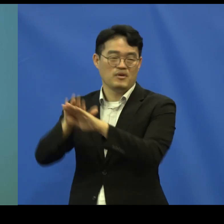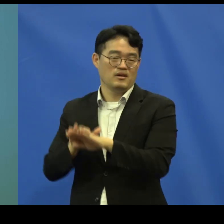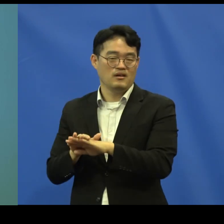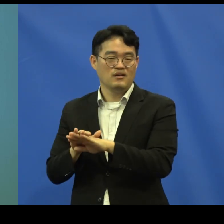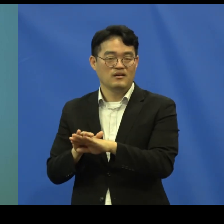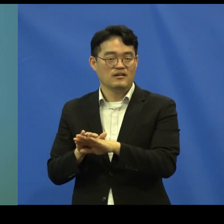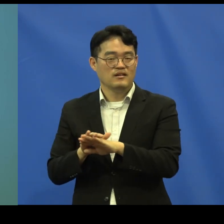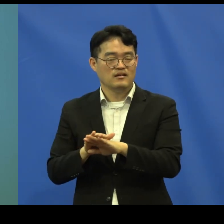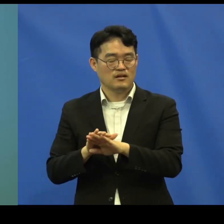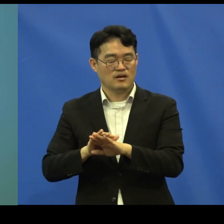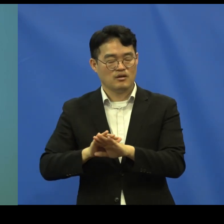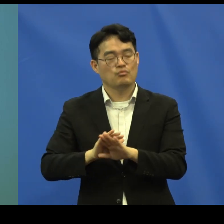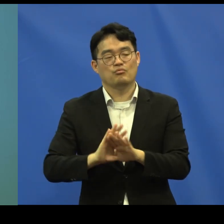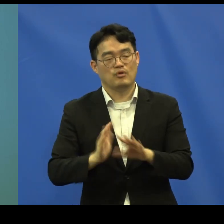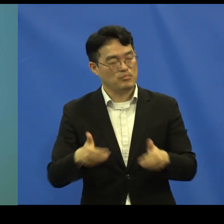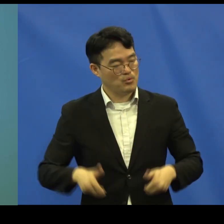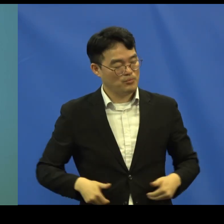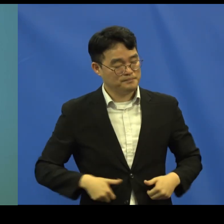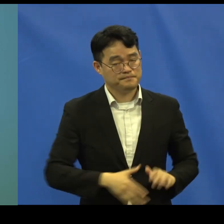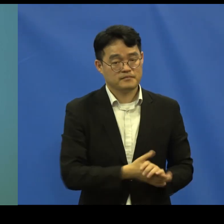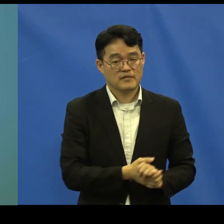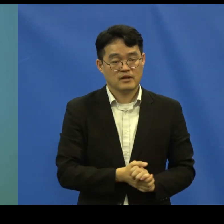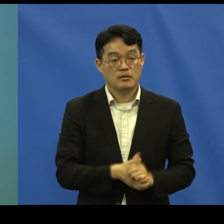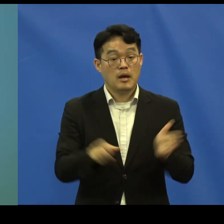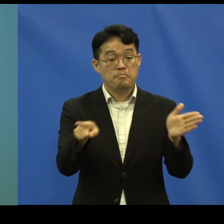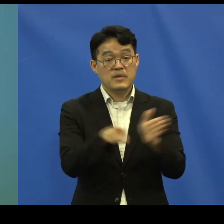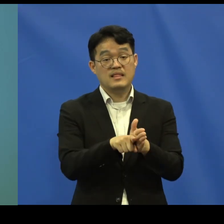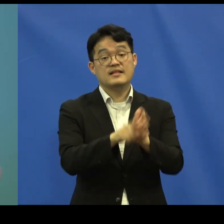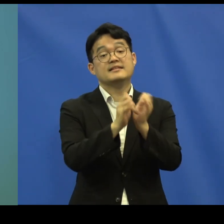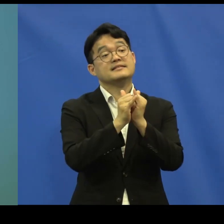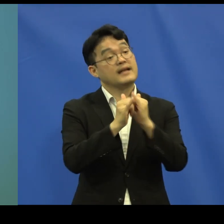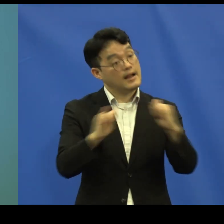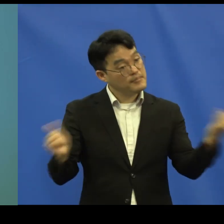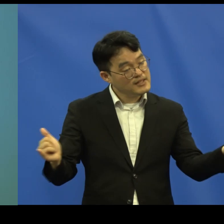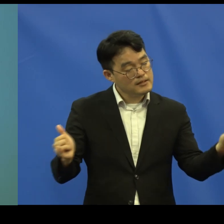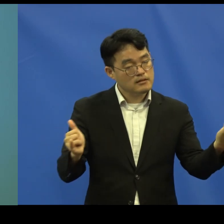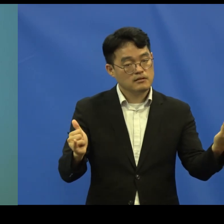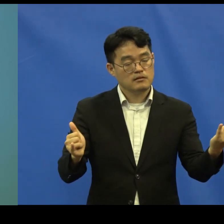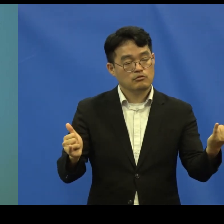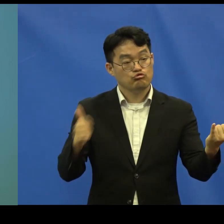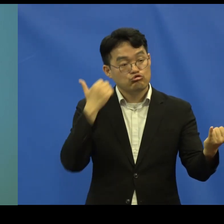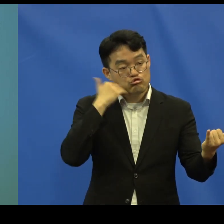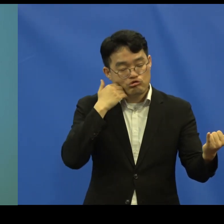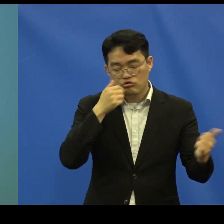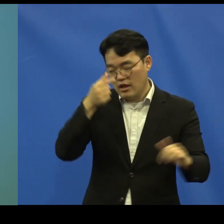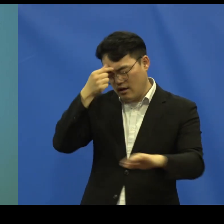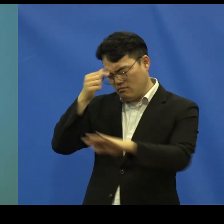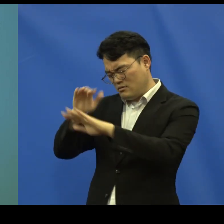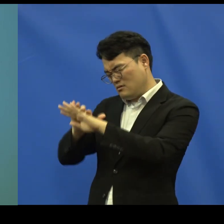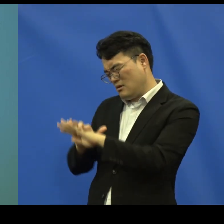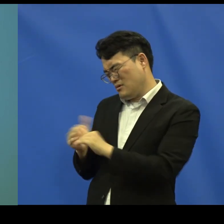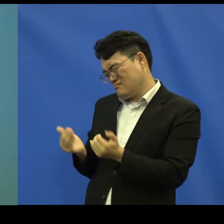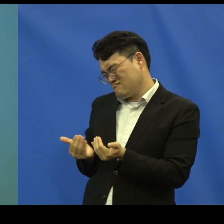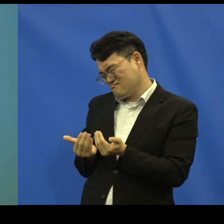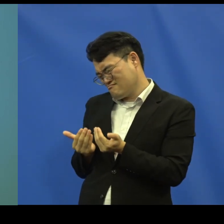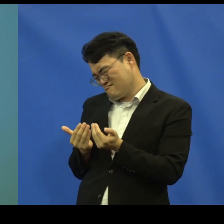신자는 누구입니까? 한마디로 예배자입니다. 예배자. 신자는 예배로 가득한 삶을 살아야